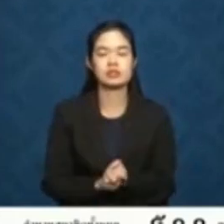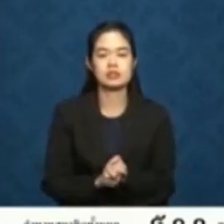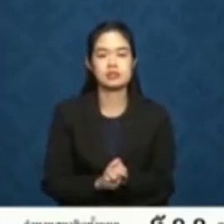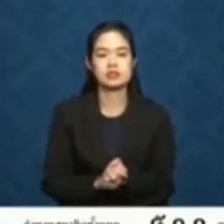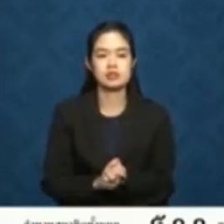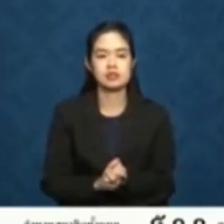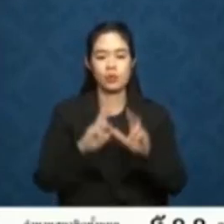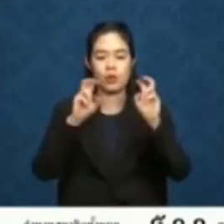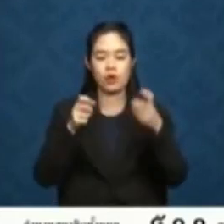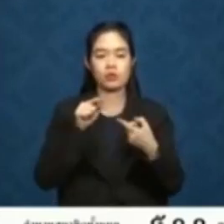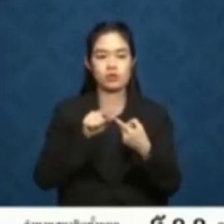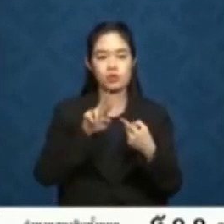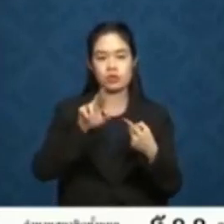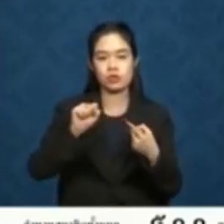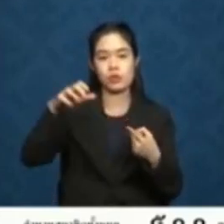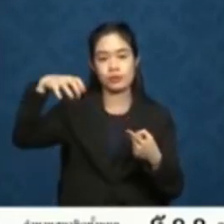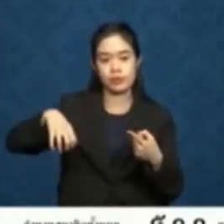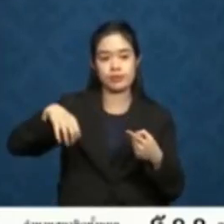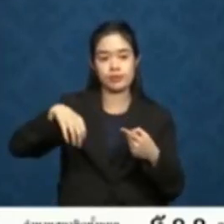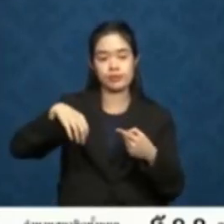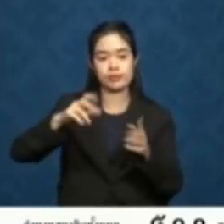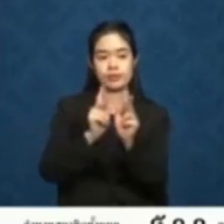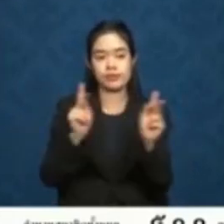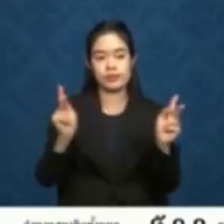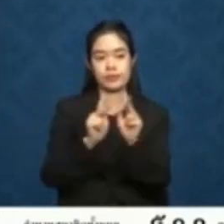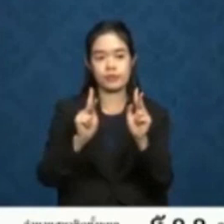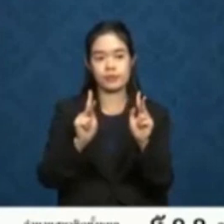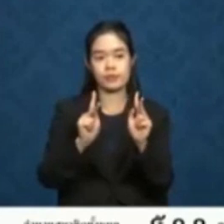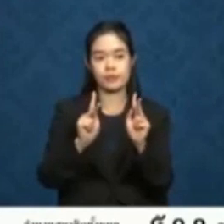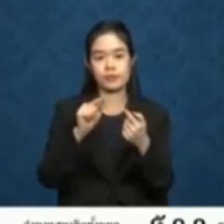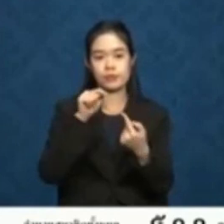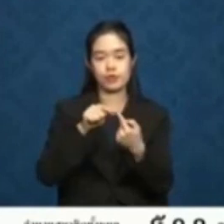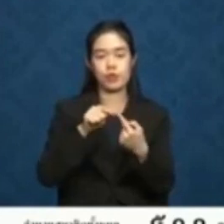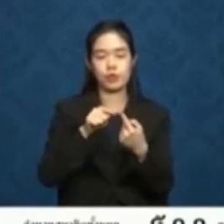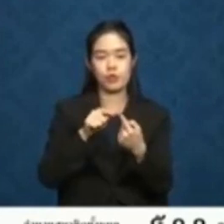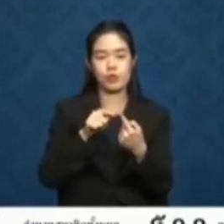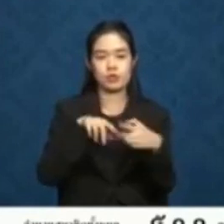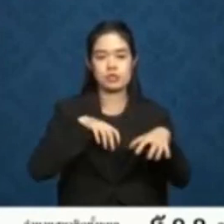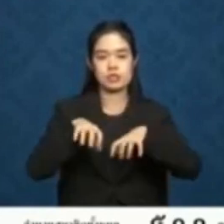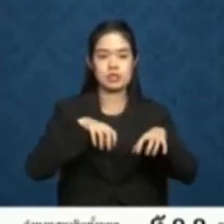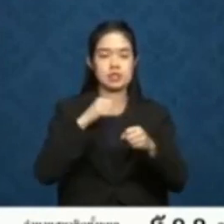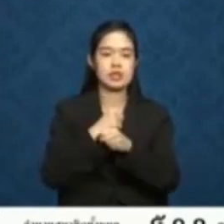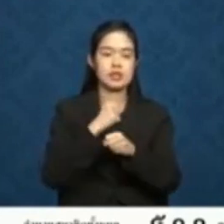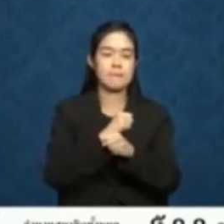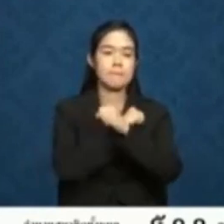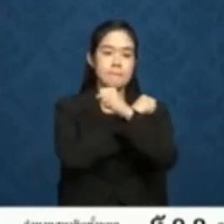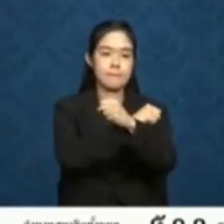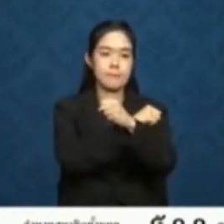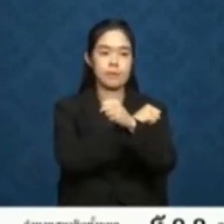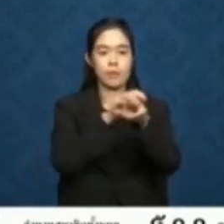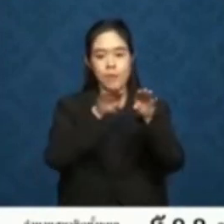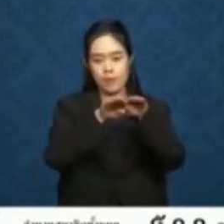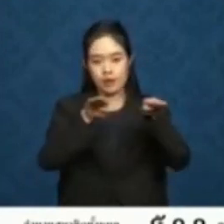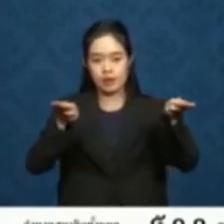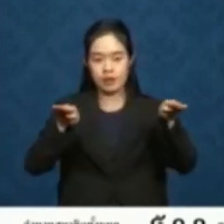ยัตติเรื่องขอให้สภาผู้แทนราษฎรตั้งคณะกรรมการวิสามัญเพื่อศึกษาและจัดทำมาตรการป้องกันแก้ไขฟื้นฟูและ